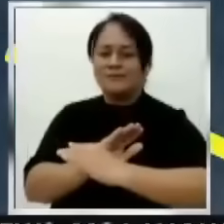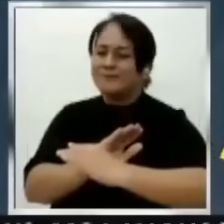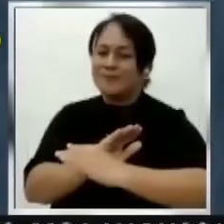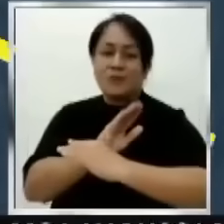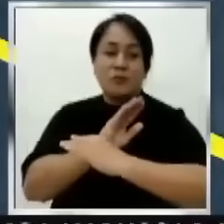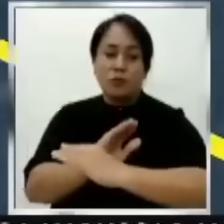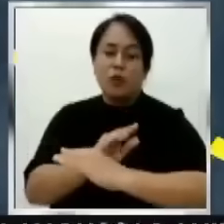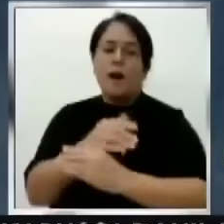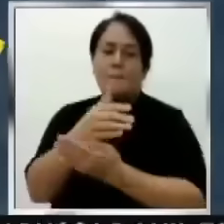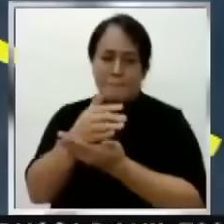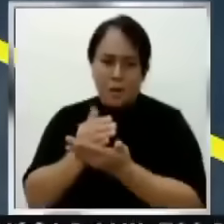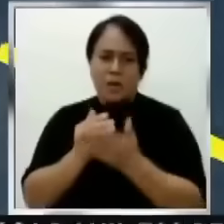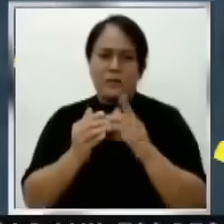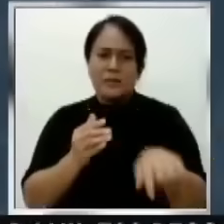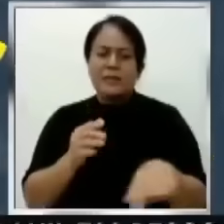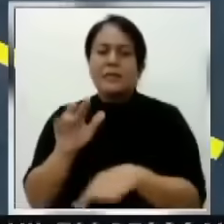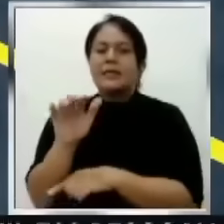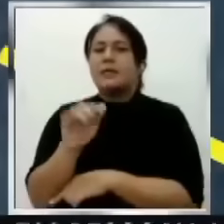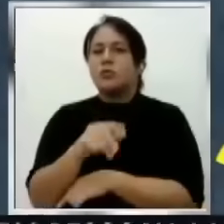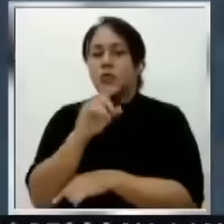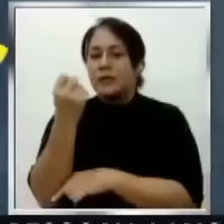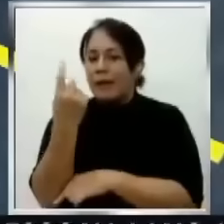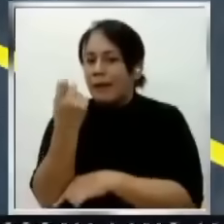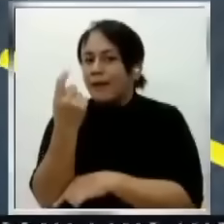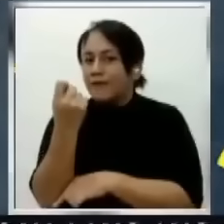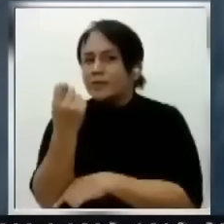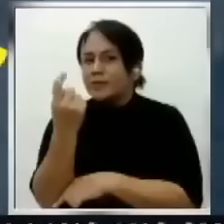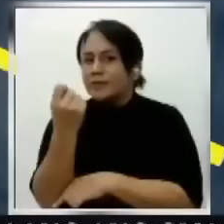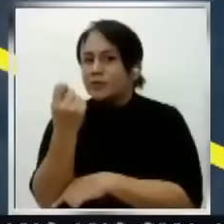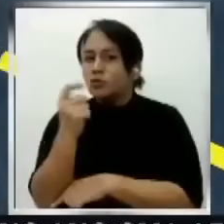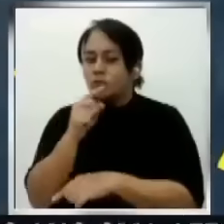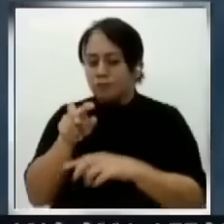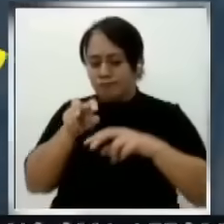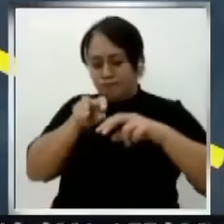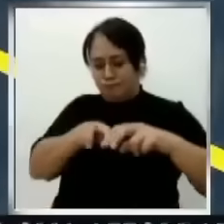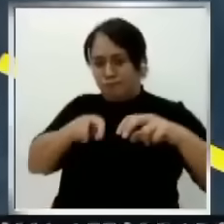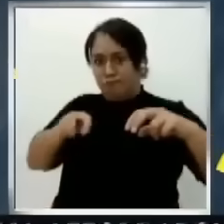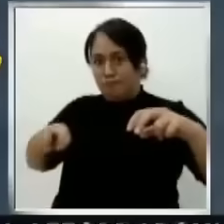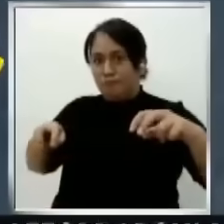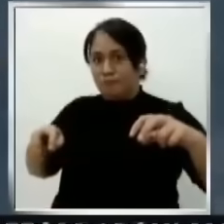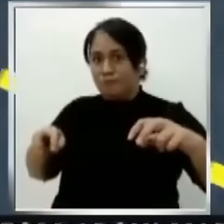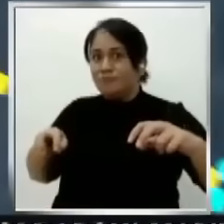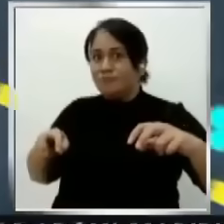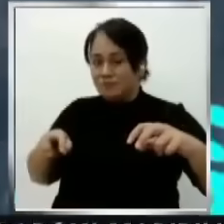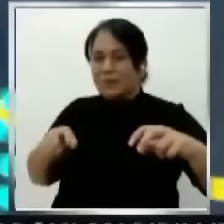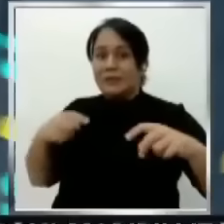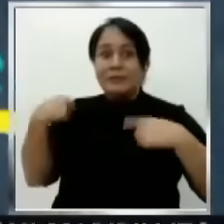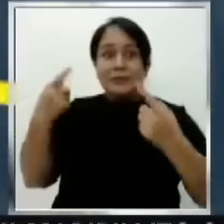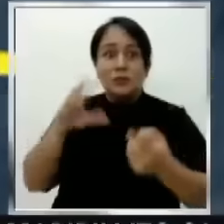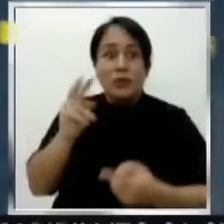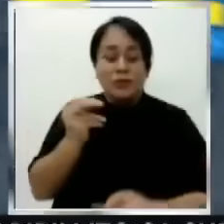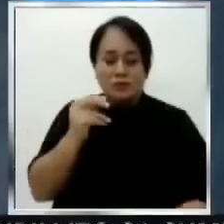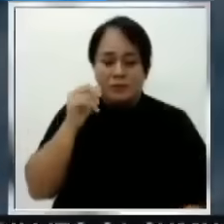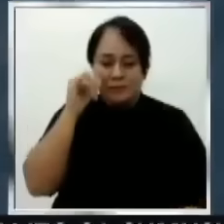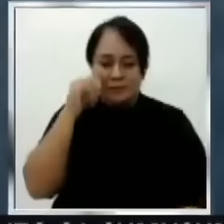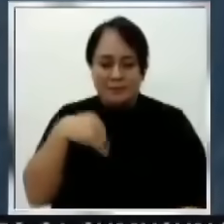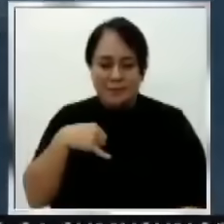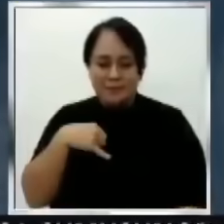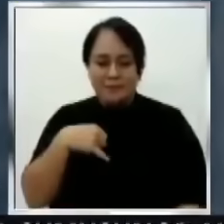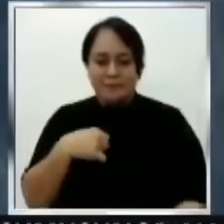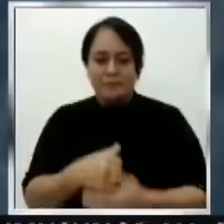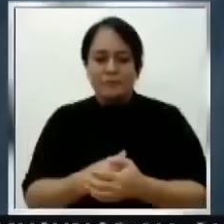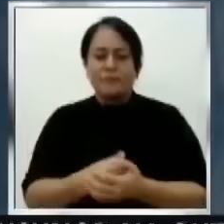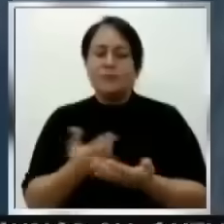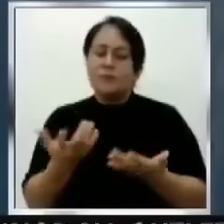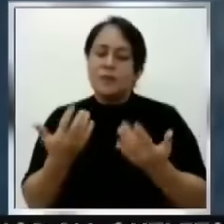ng 11 militia ships na ipinisisyon ng China sa Mischief Reef simula kahapon. Sa tweet ni Powell, dakong alas 9